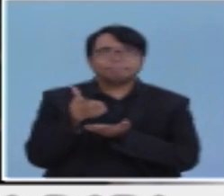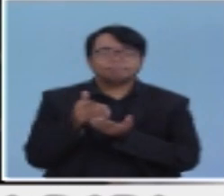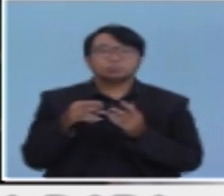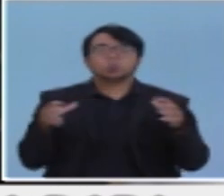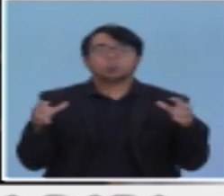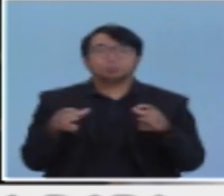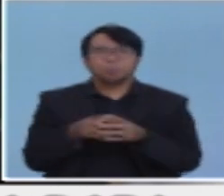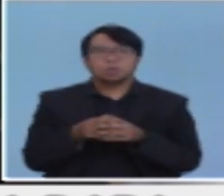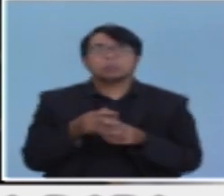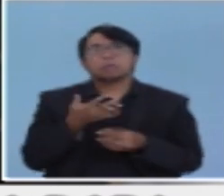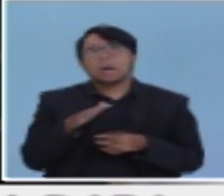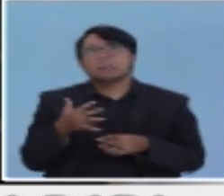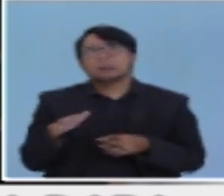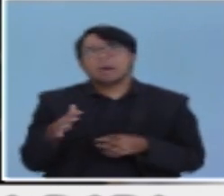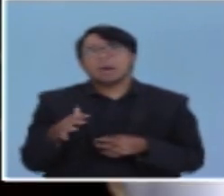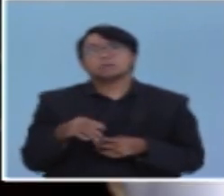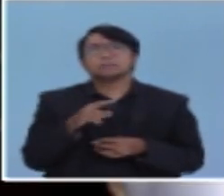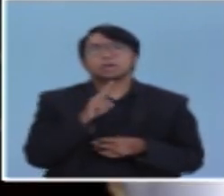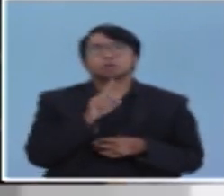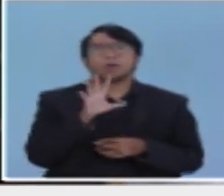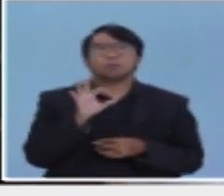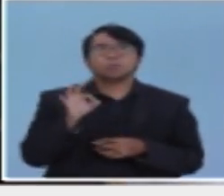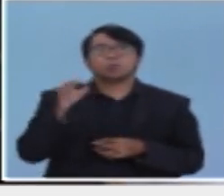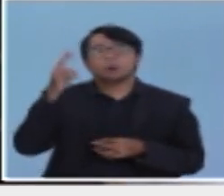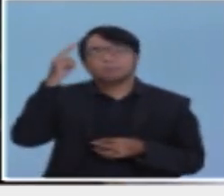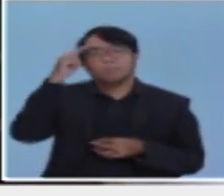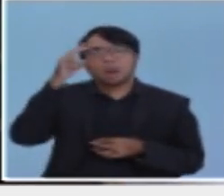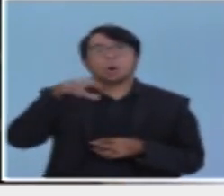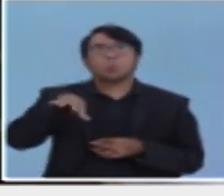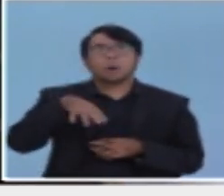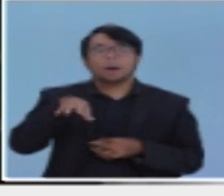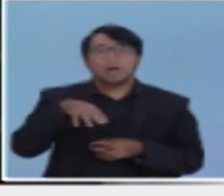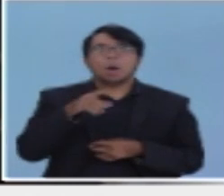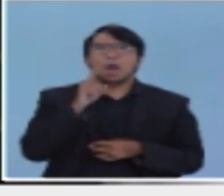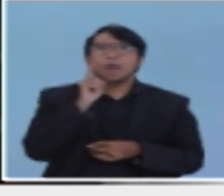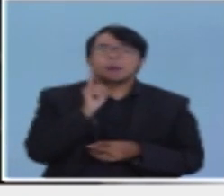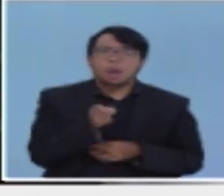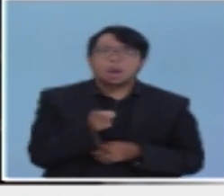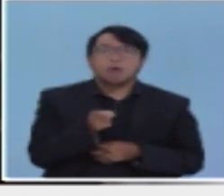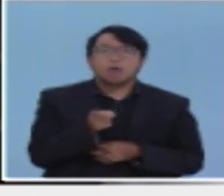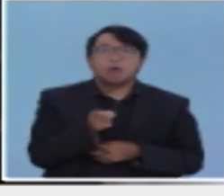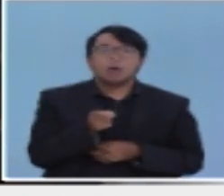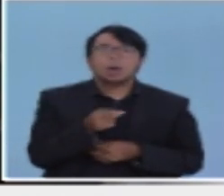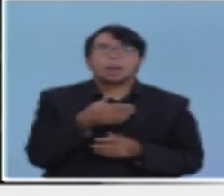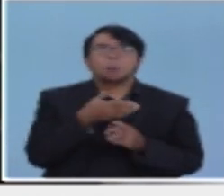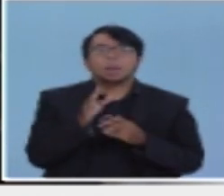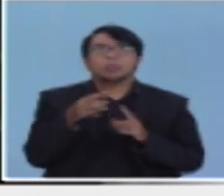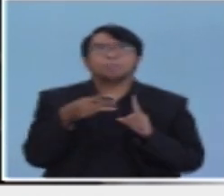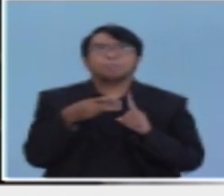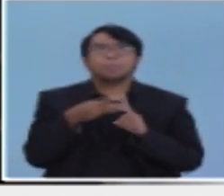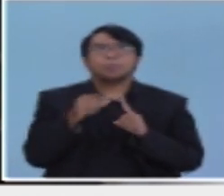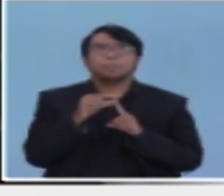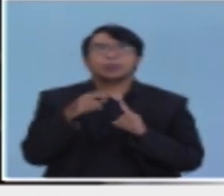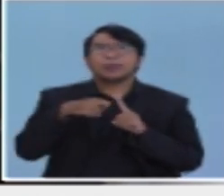sekitar 150 kepala keluarga, baik dalam skema DTKS ataupun non-DTKS. Yang menjadi kuota dari